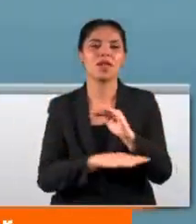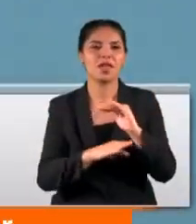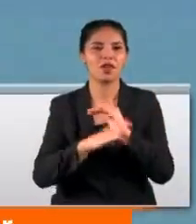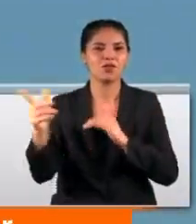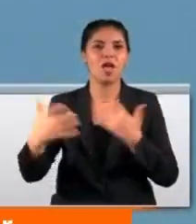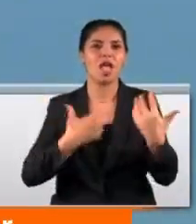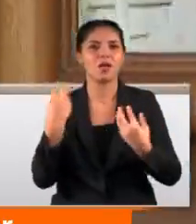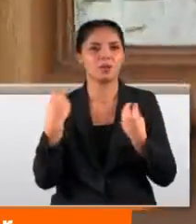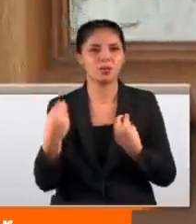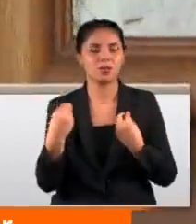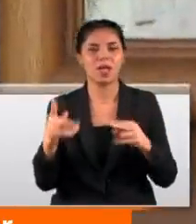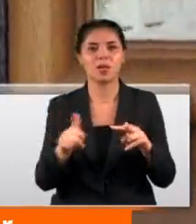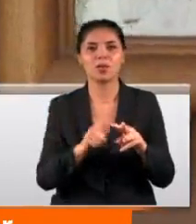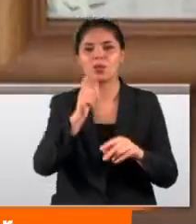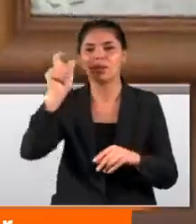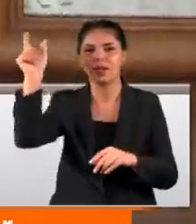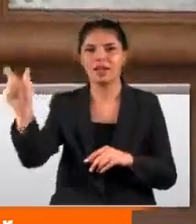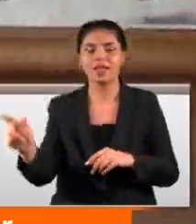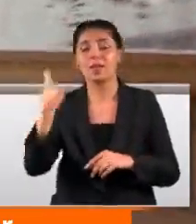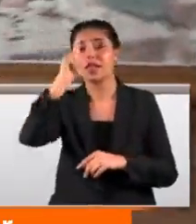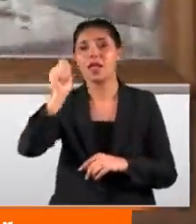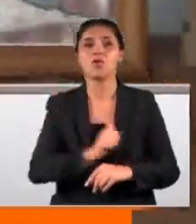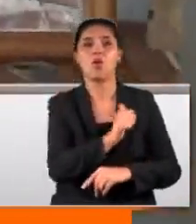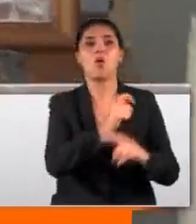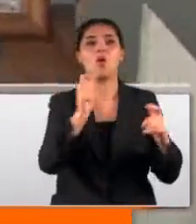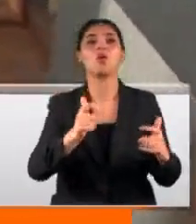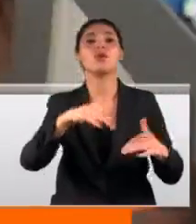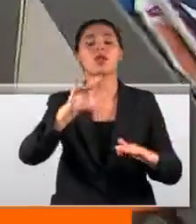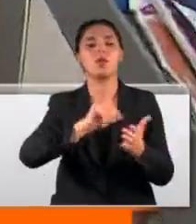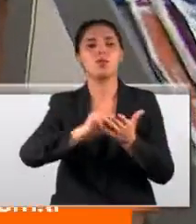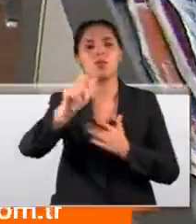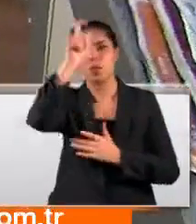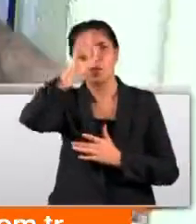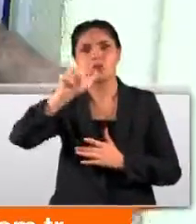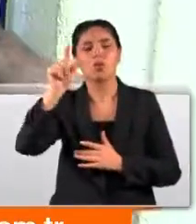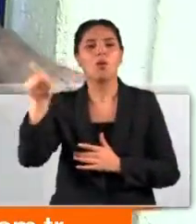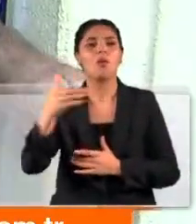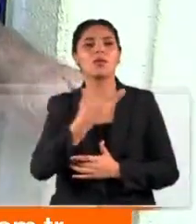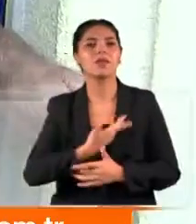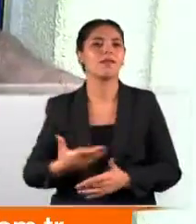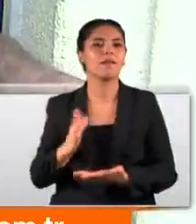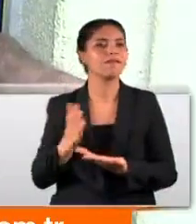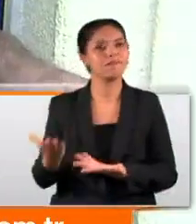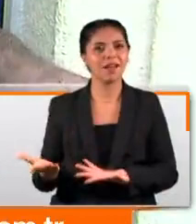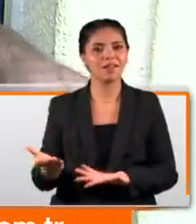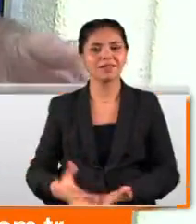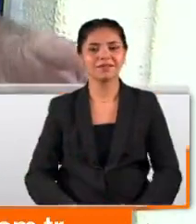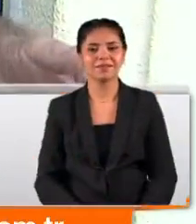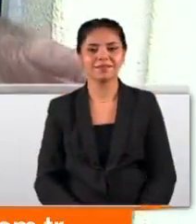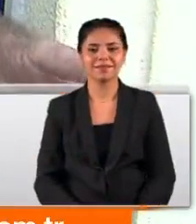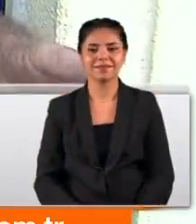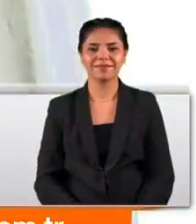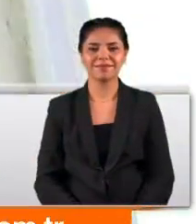hayran bırakan Nusret Doğan sadece Ordu'nun değil tüm Türkiye'nin uzun saçlı çaycısı. Ben yaşlı hissetmiyorum kendimi ki.